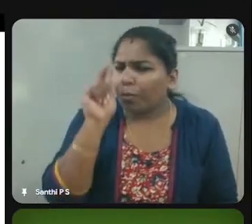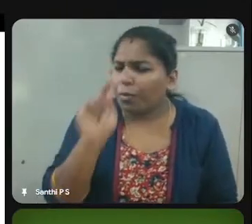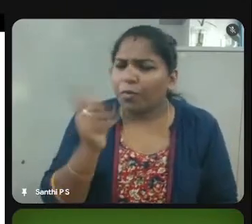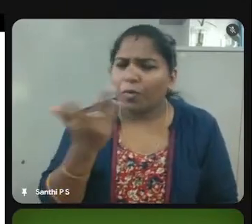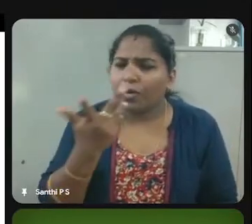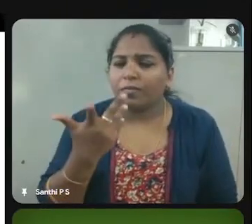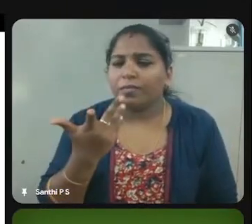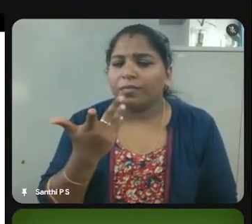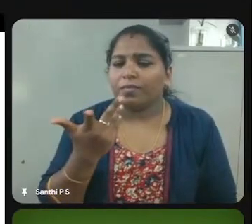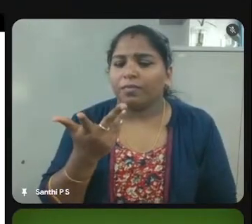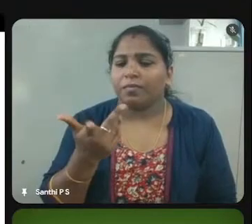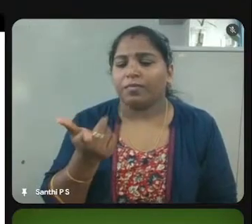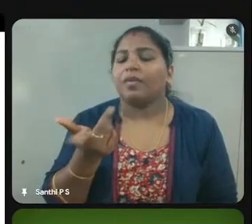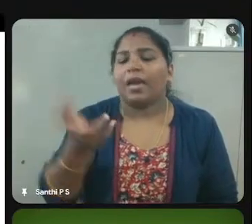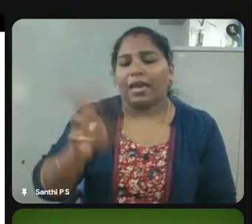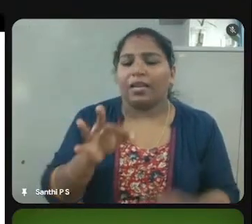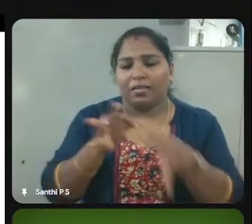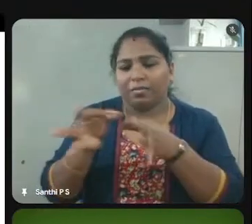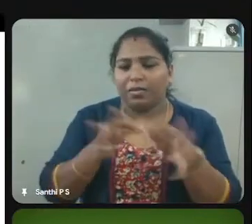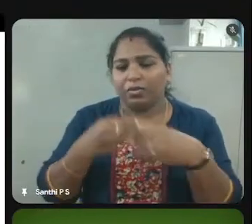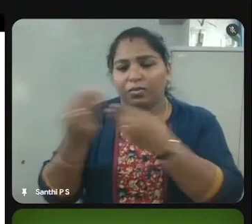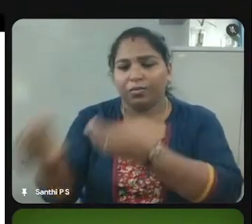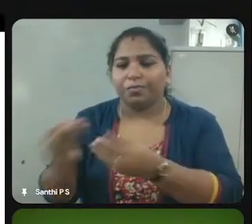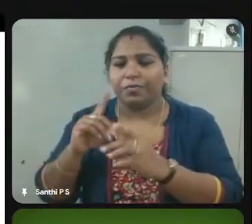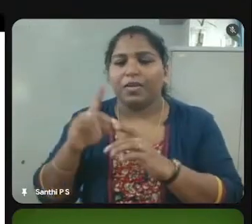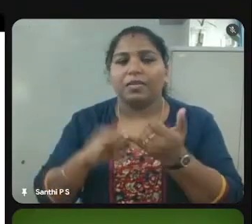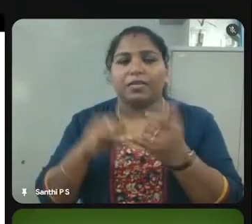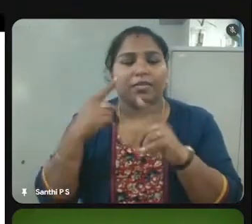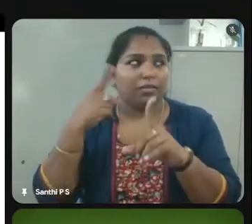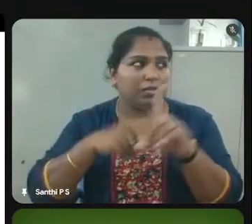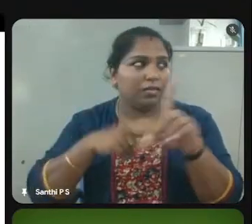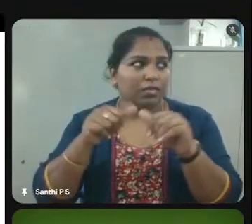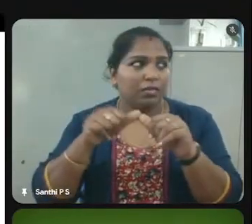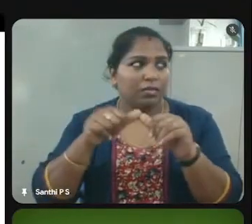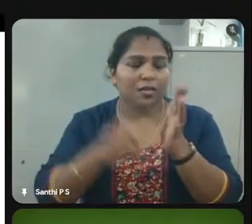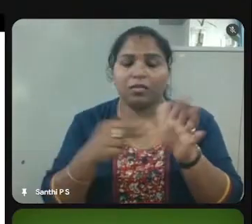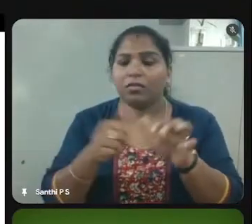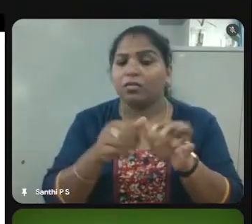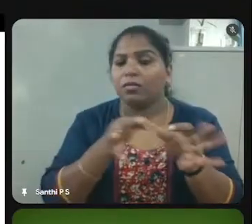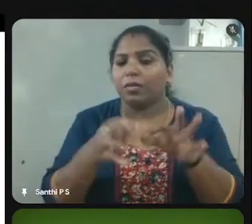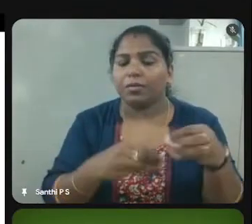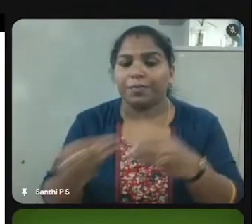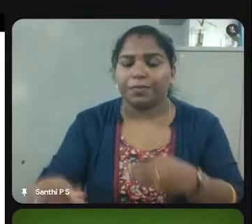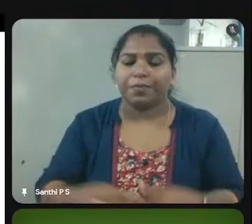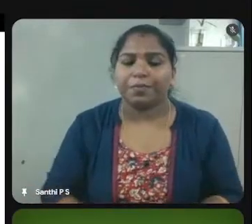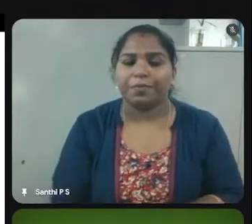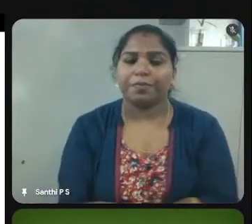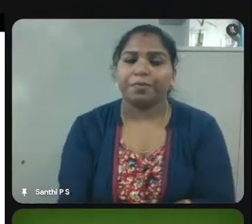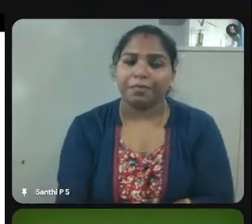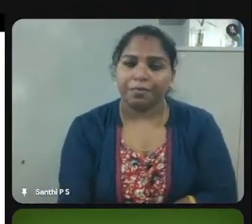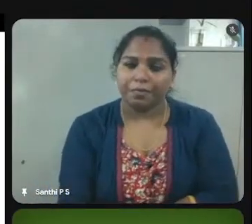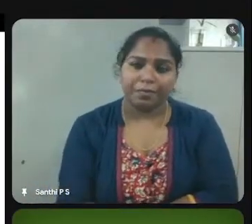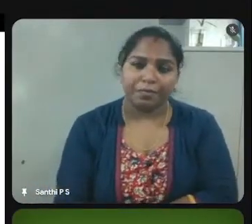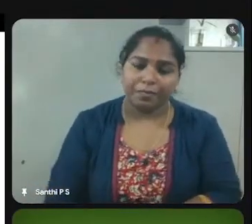ജീന ഞാൻ പറയാം. അതായത് കുട്ടി 13 വയസ്സുണ്ട്, ID 50% ആണ്. ഇപ്പൊ ഉള്ളതെന്ന് വെച്ചാല് വലിയ കണ്ണാടിയുടെ മുമ്പിലൊക്കെ